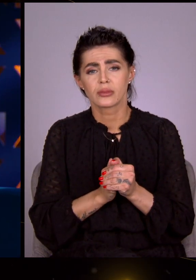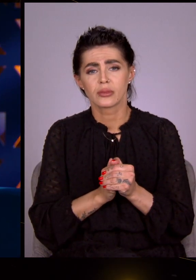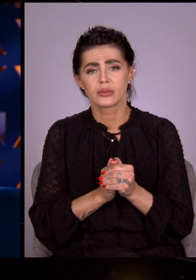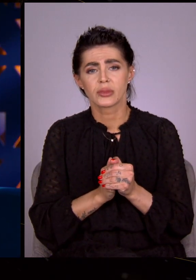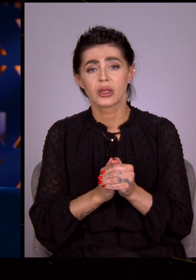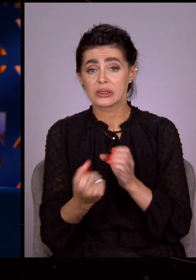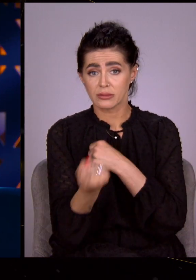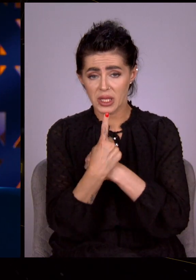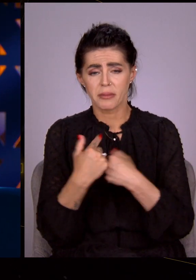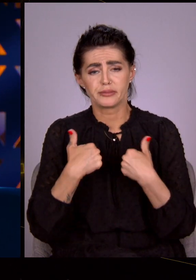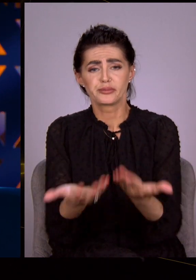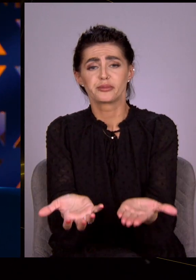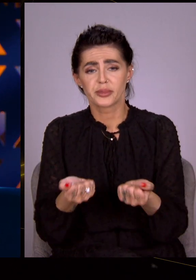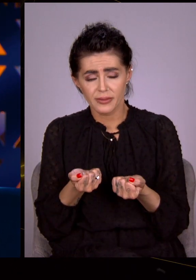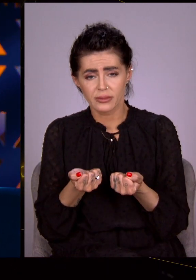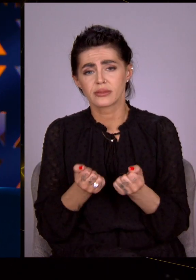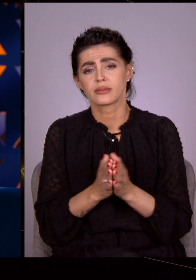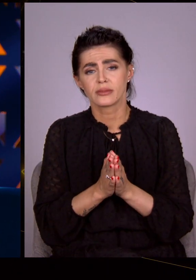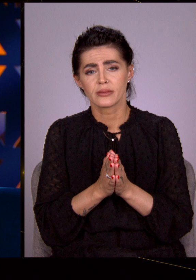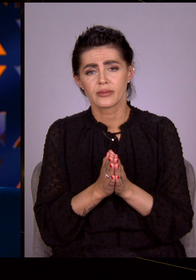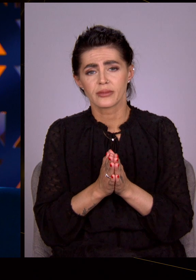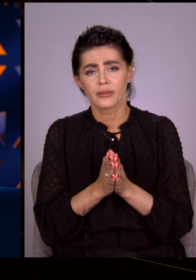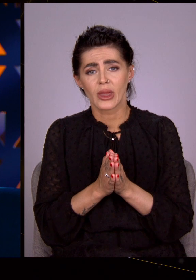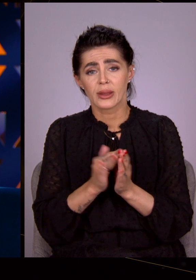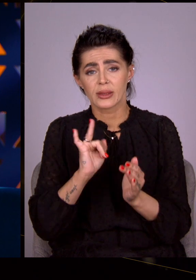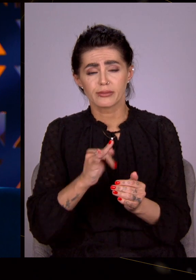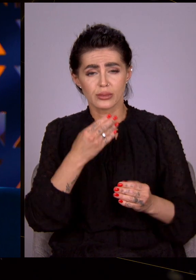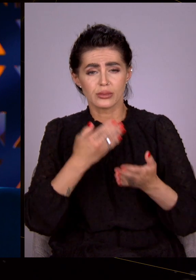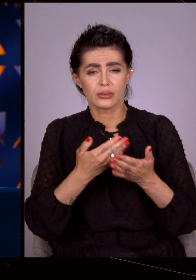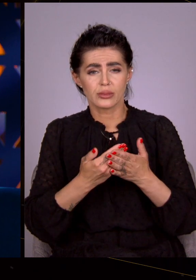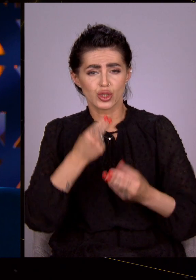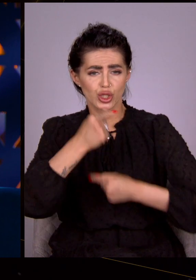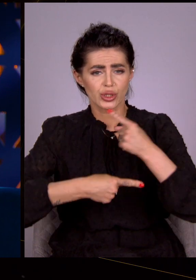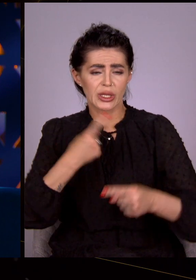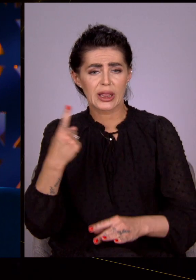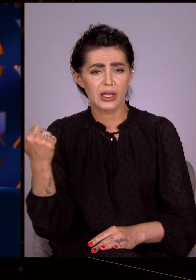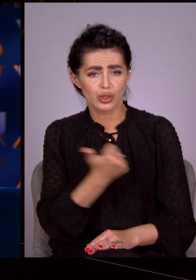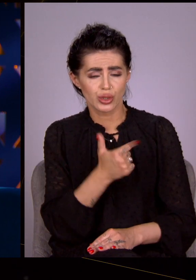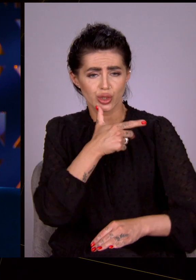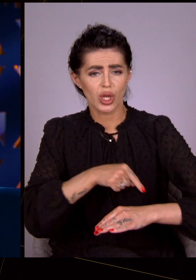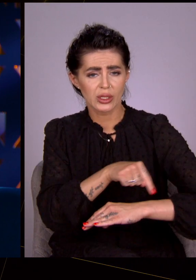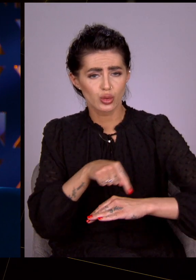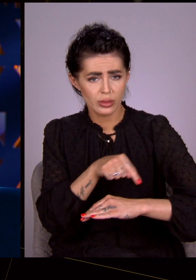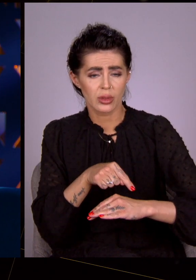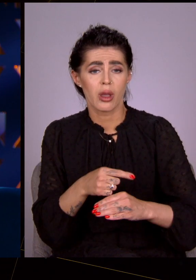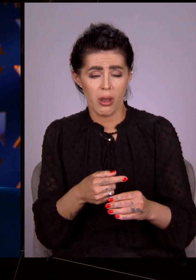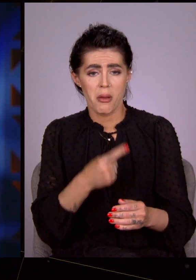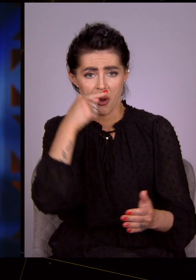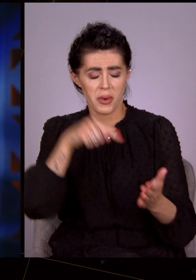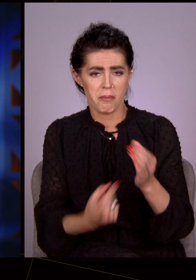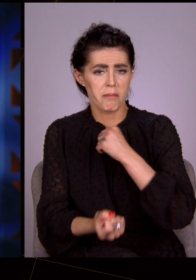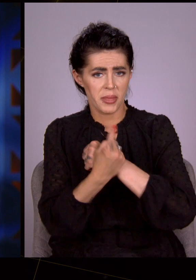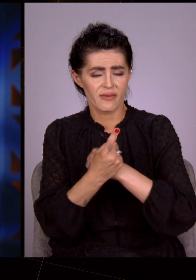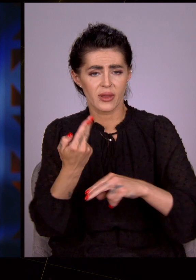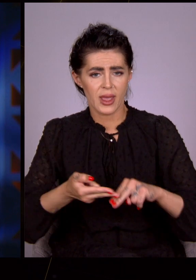замовлення прийняла, щось типу того. І буквально через тиждень часу в підрозділі з'явився тепловізор.